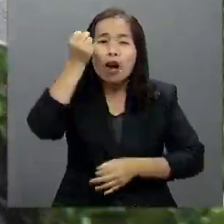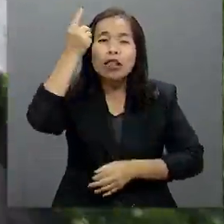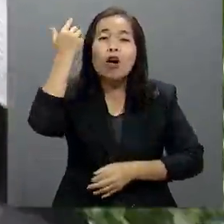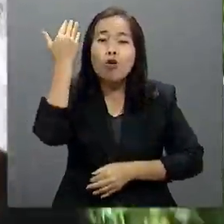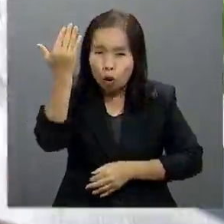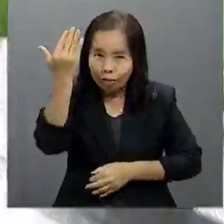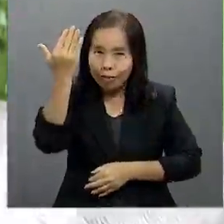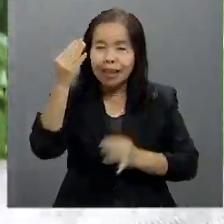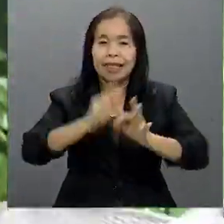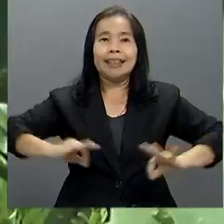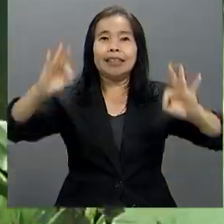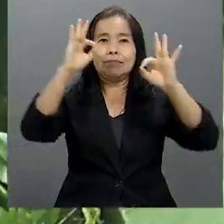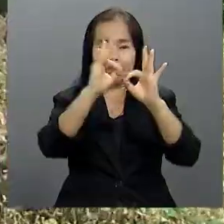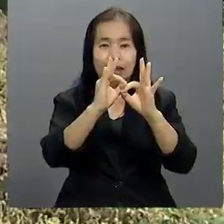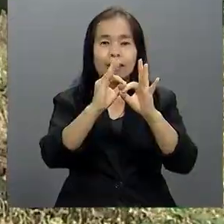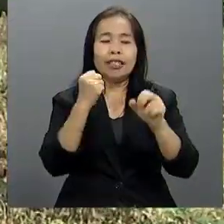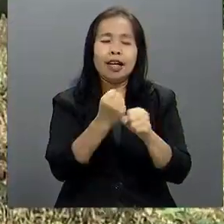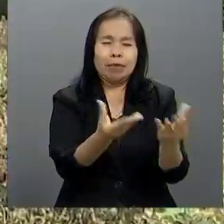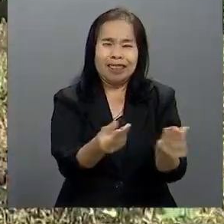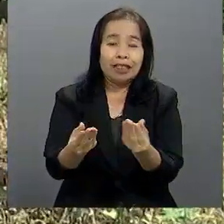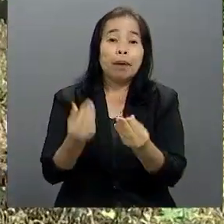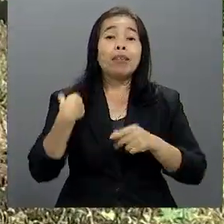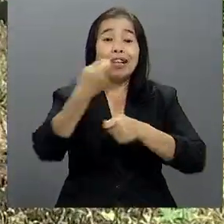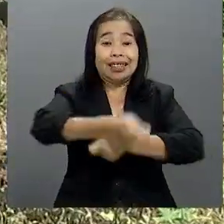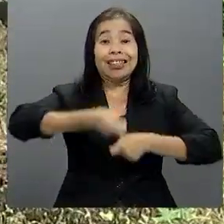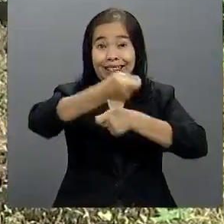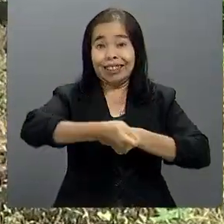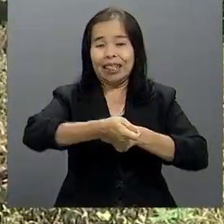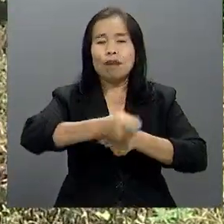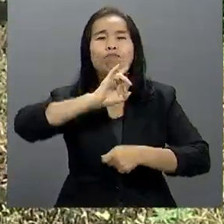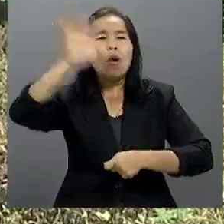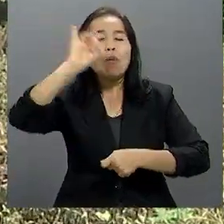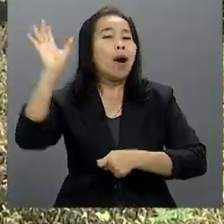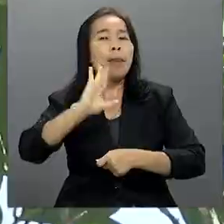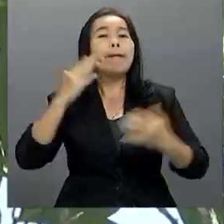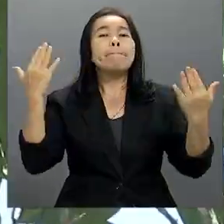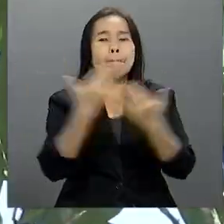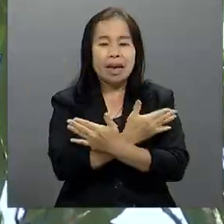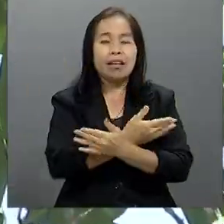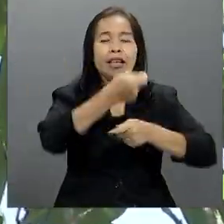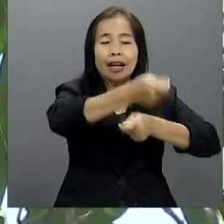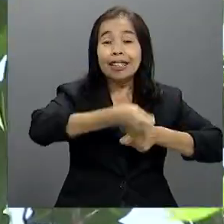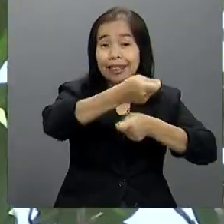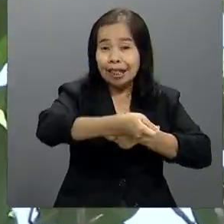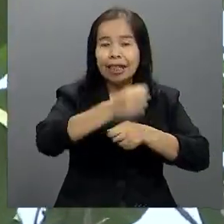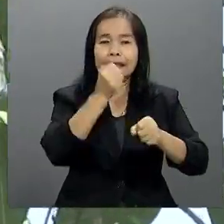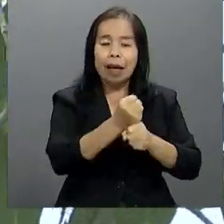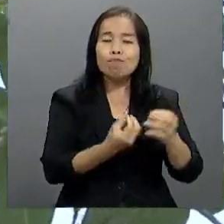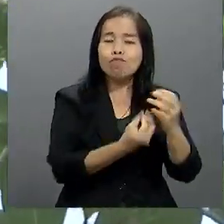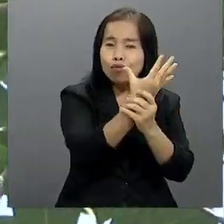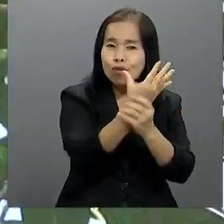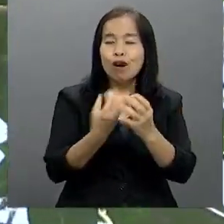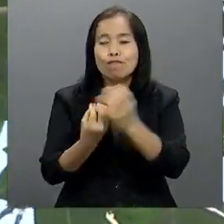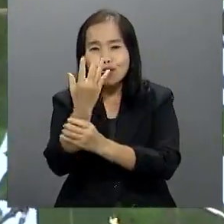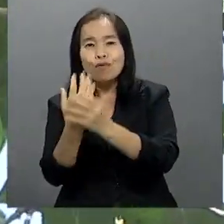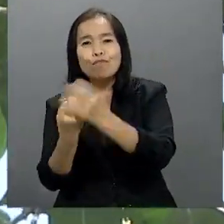างอาชีพที่มันเปลี่ยนแปลงจากเดิมจากเกษตรเชิงเดียวเป็นเกษตรแบบผสมผสานมันก็เลยทำให้ตอบโจทย์ที่บอกว่าตื่นมาได้ตังค์ทุกวันรายได้มากกว่